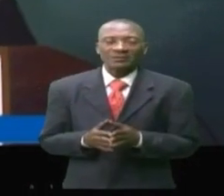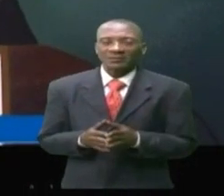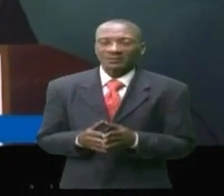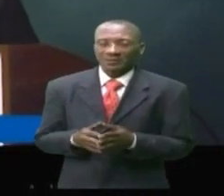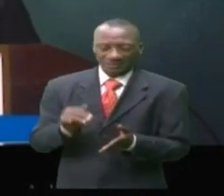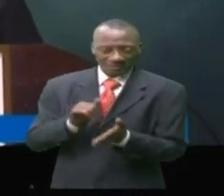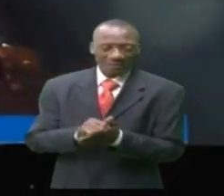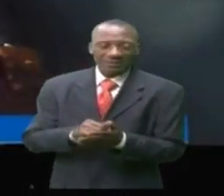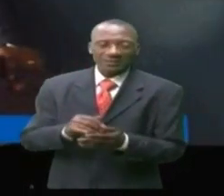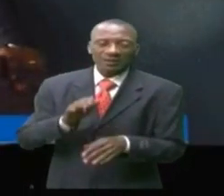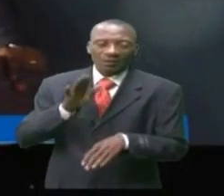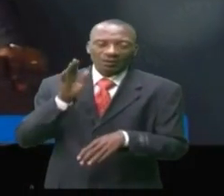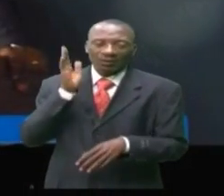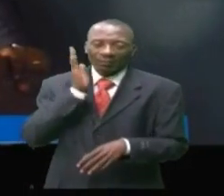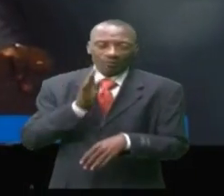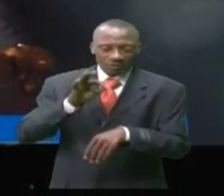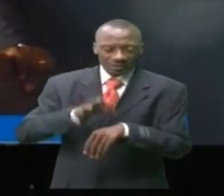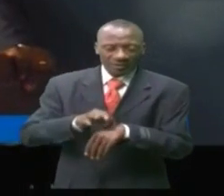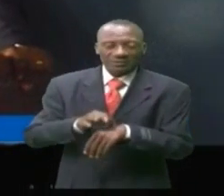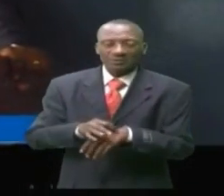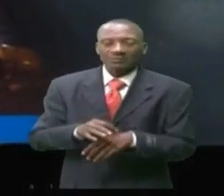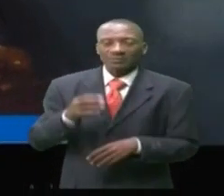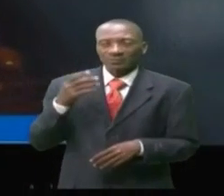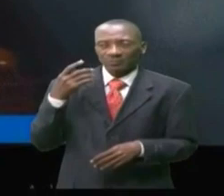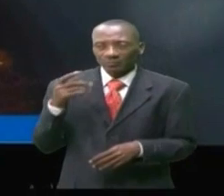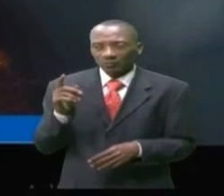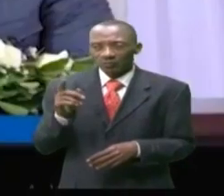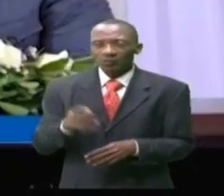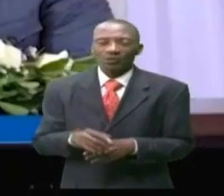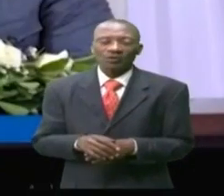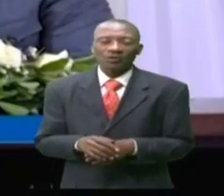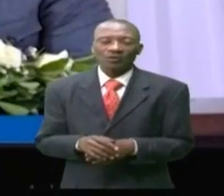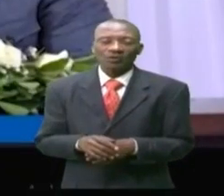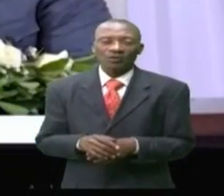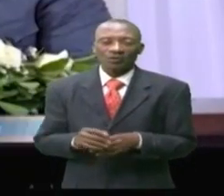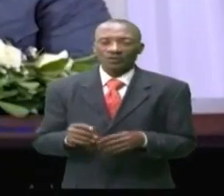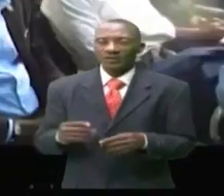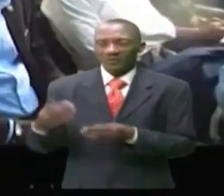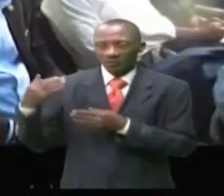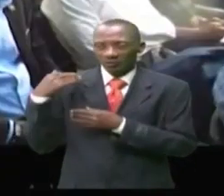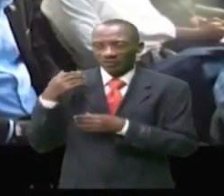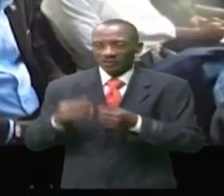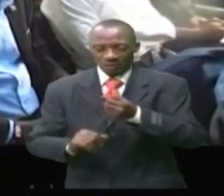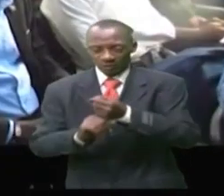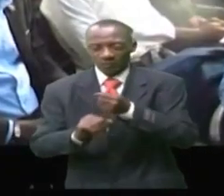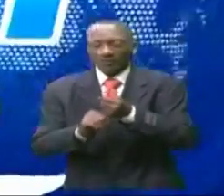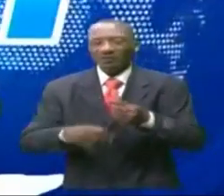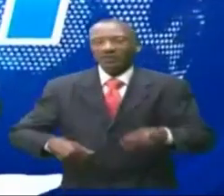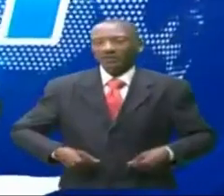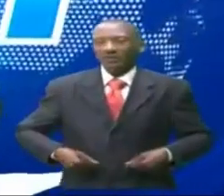dans la finalité, les rapports seront remis officiellement aux premiers citoyens de la République.